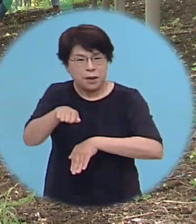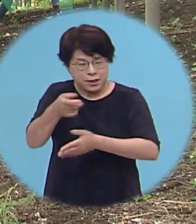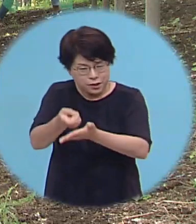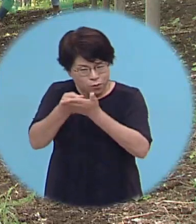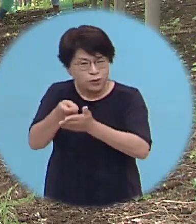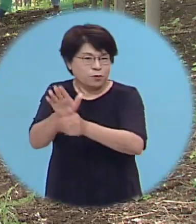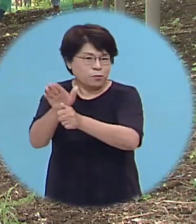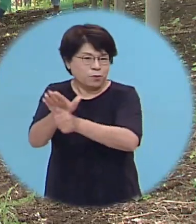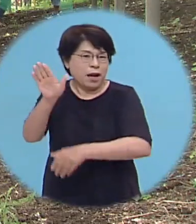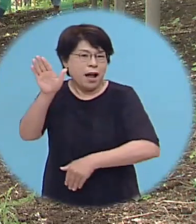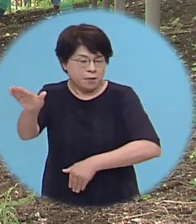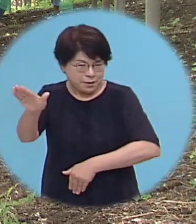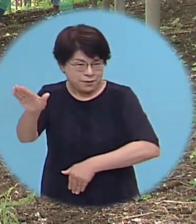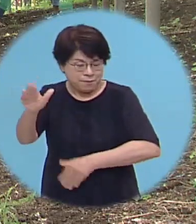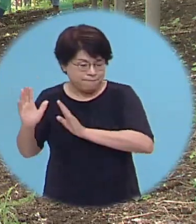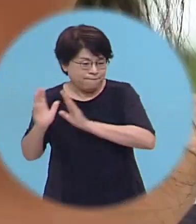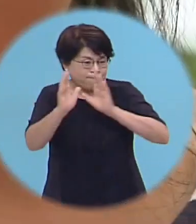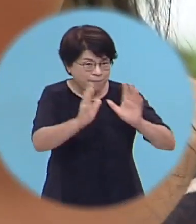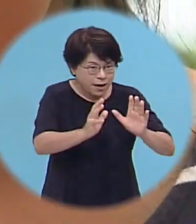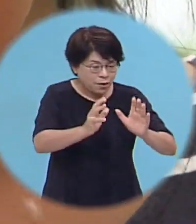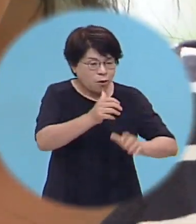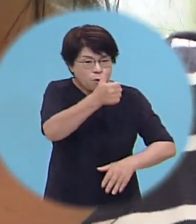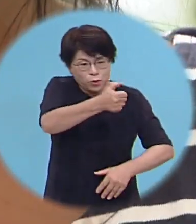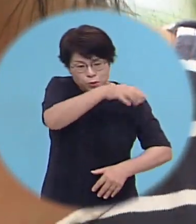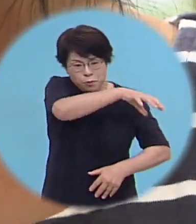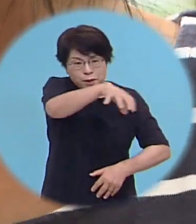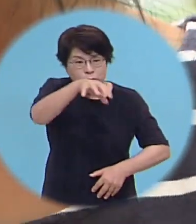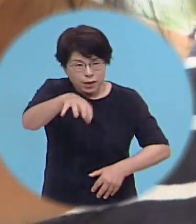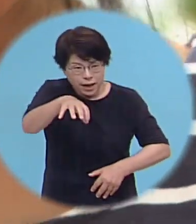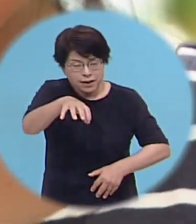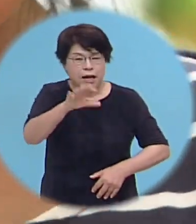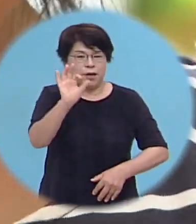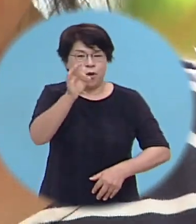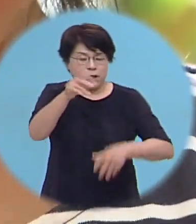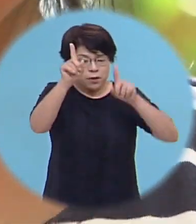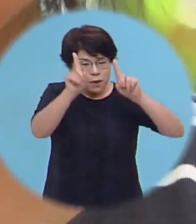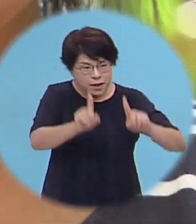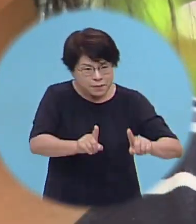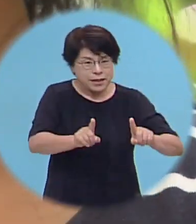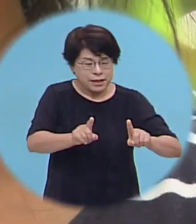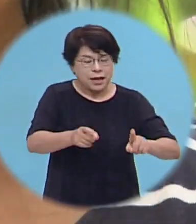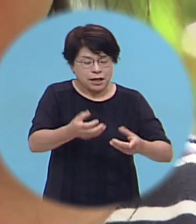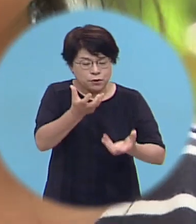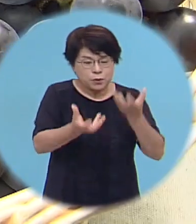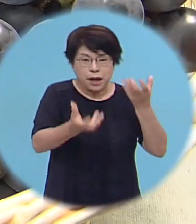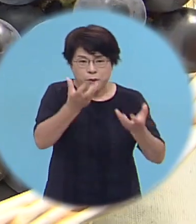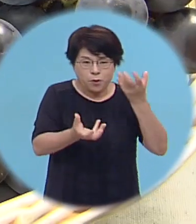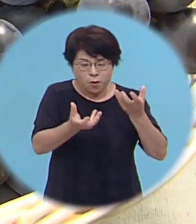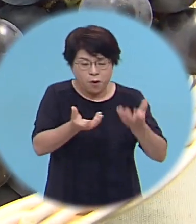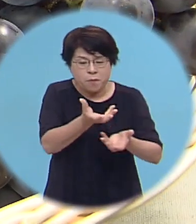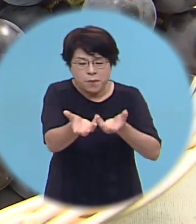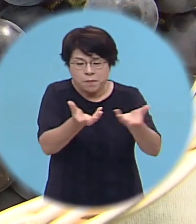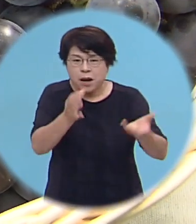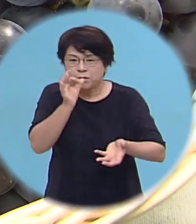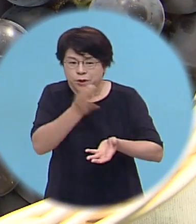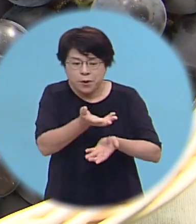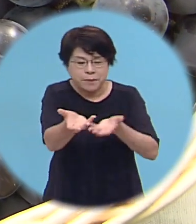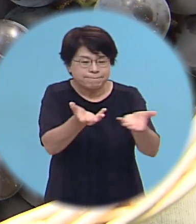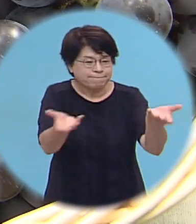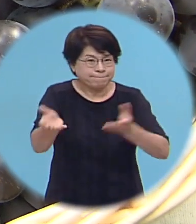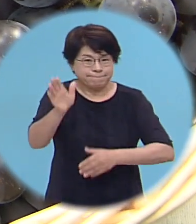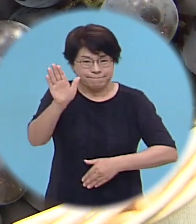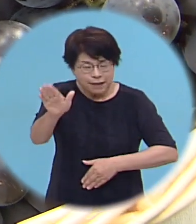そ50カ所の観光農園で料金の割引や果実の無料配布などさまざまなサービスを展開しています